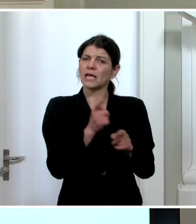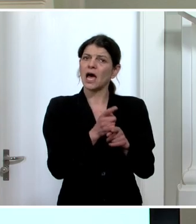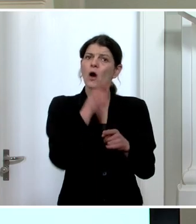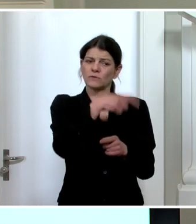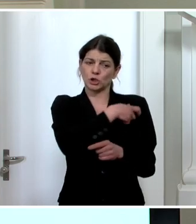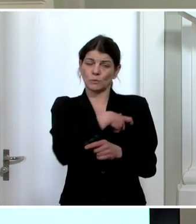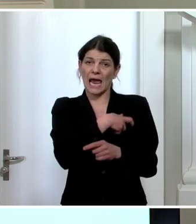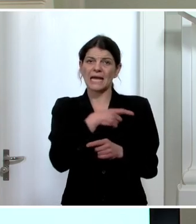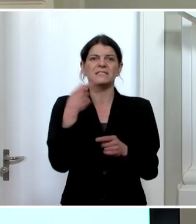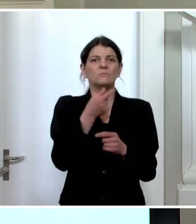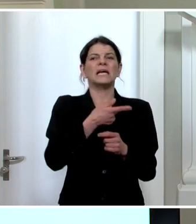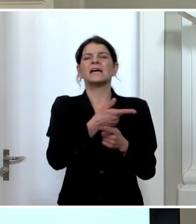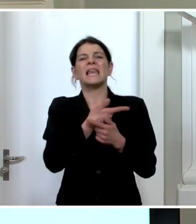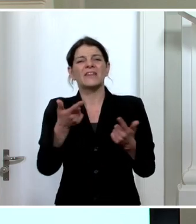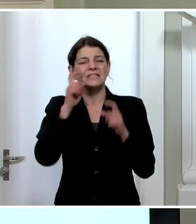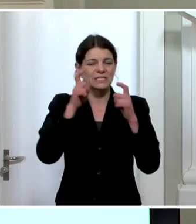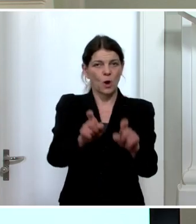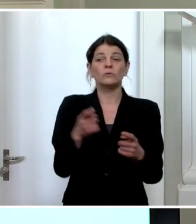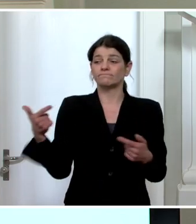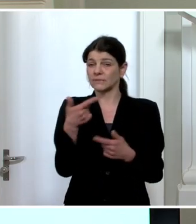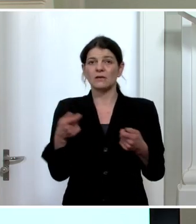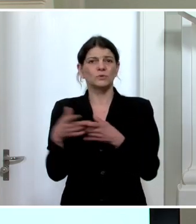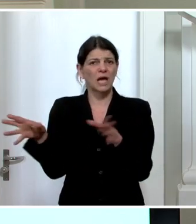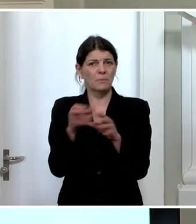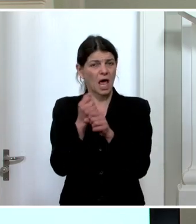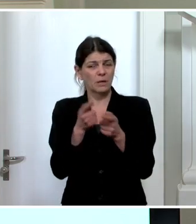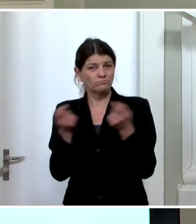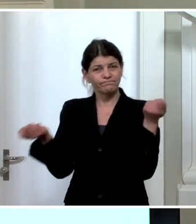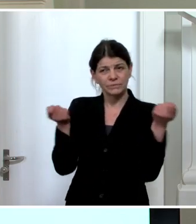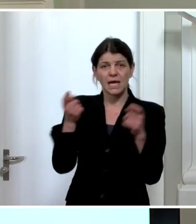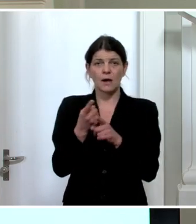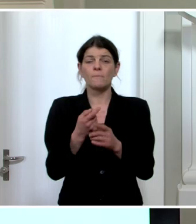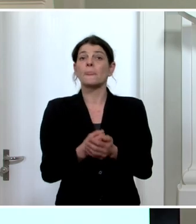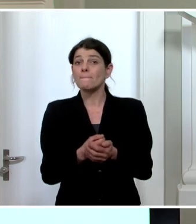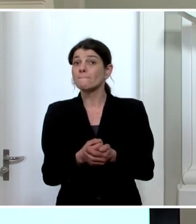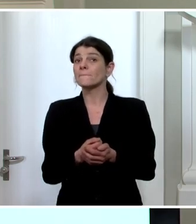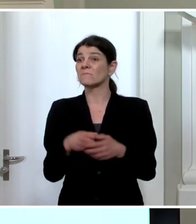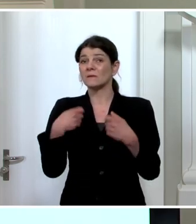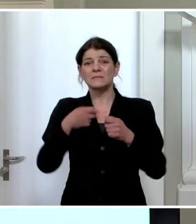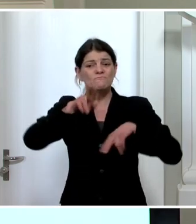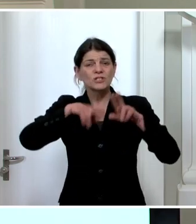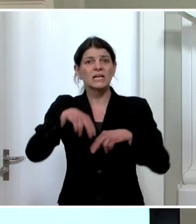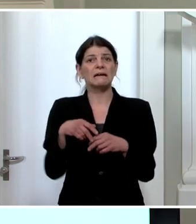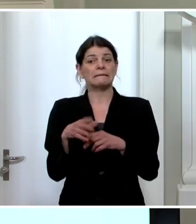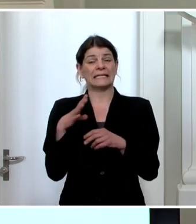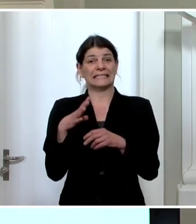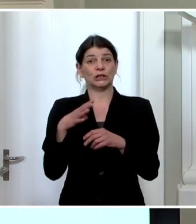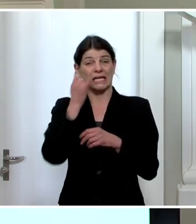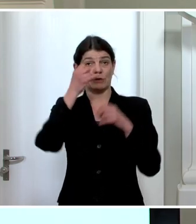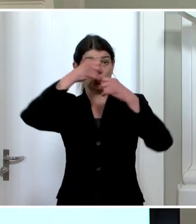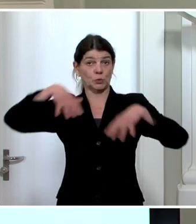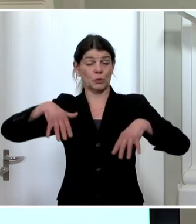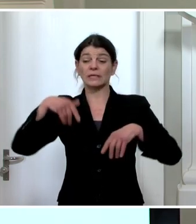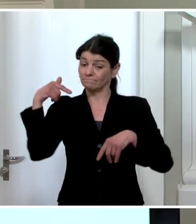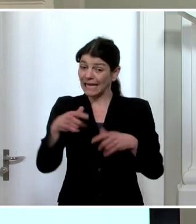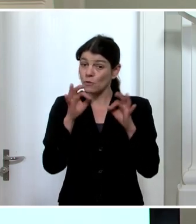Schweiz koordiniert. Das Funktionieren verschiedener kritischer Infrastrukturen ist gerade in einer